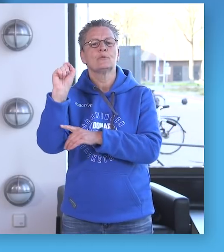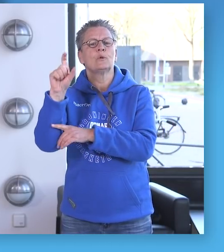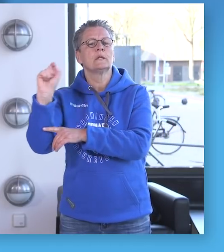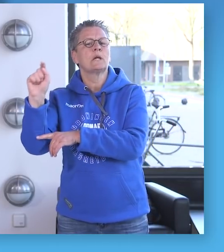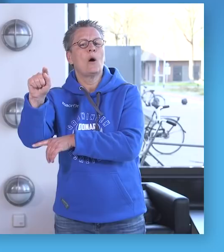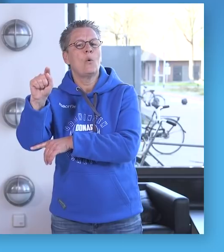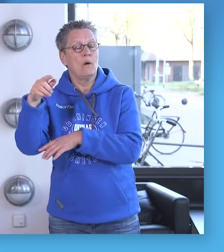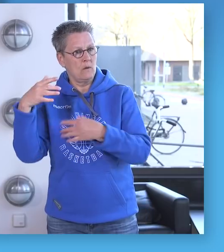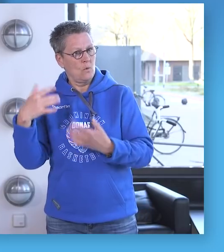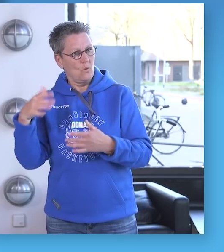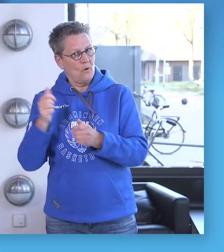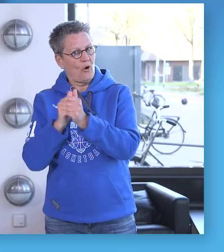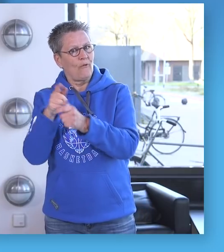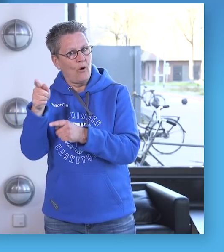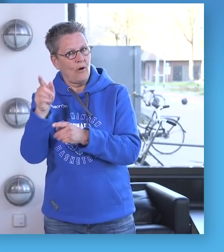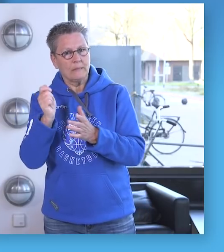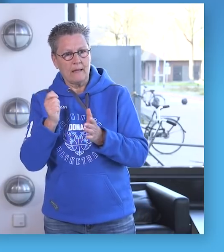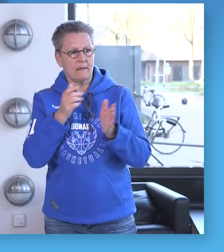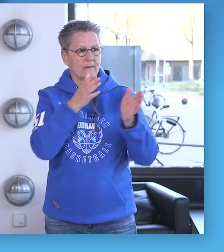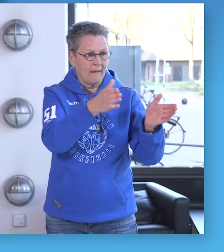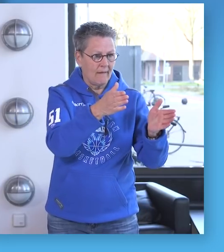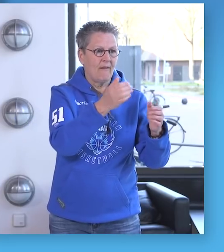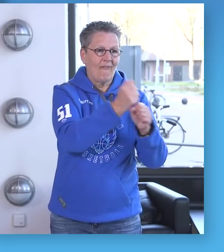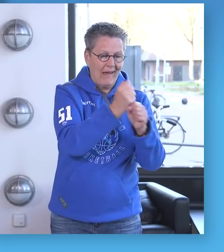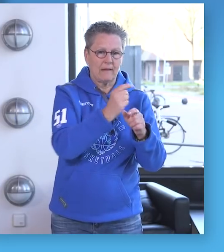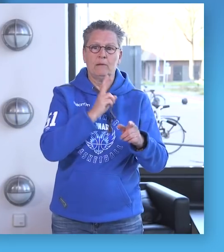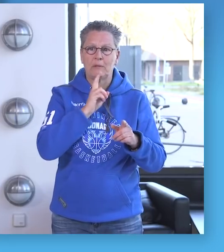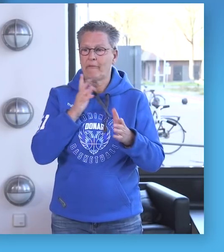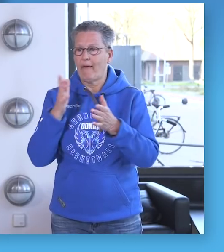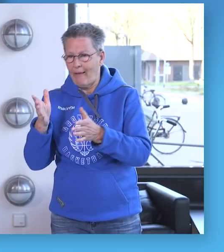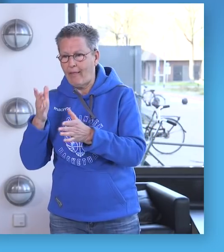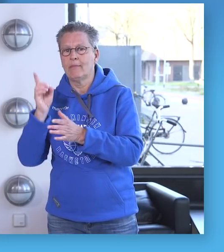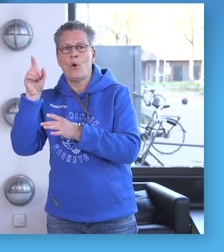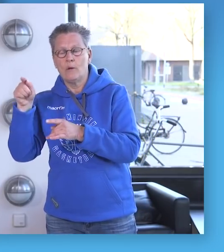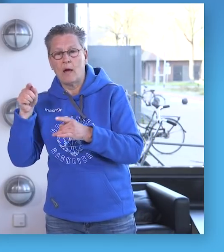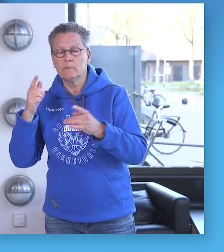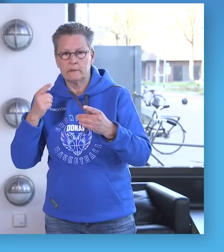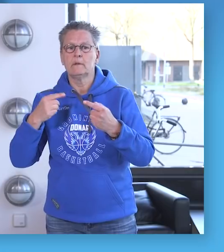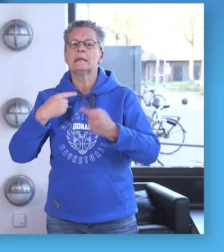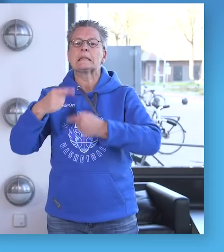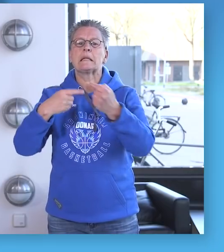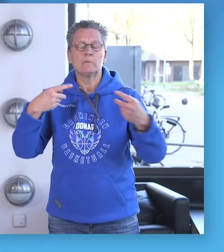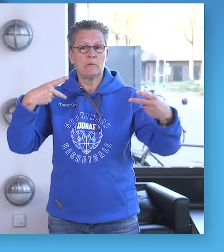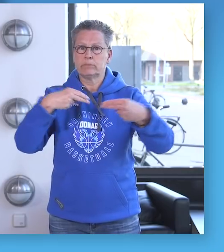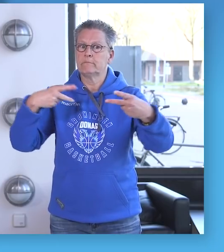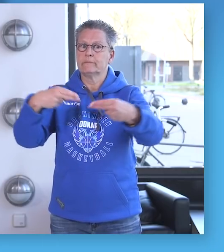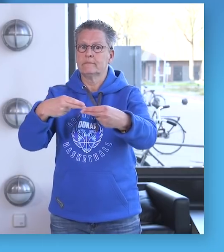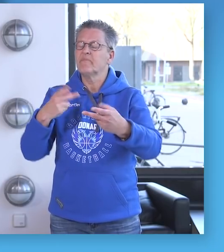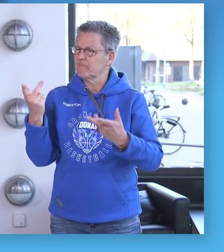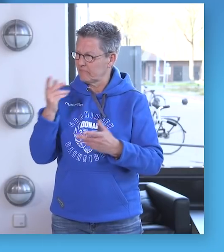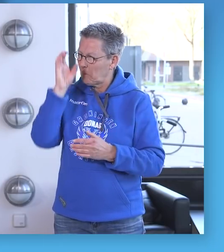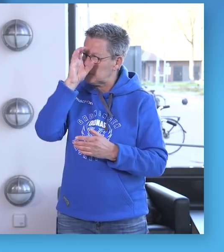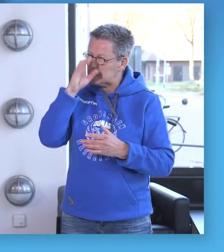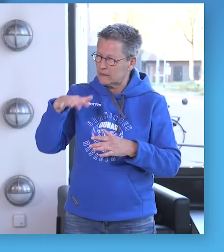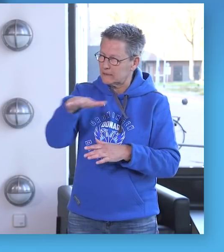dan eigenlijk op alle 3 de fronten in 1 keer een verstoring krijgt van je normale ritme. Maar het is wel een hele bizarre situatie, hè? Het is een